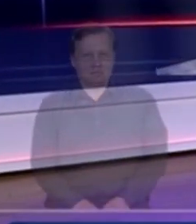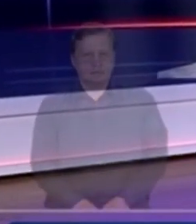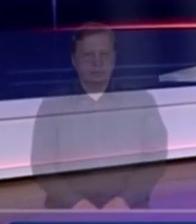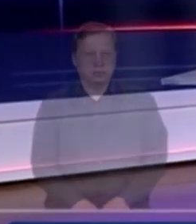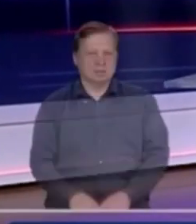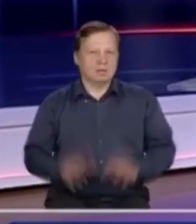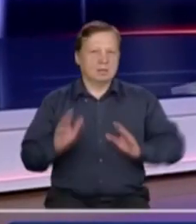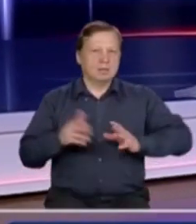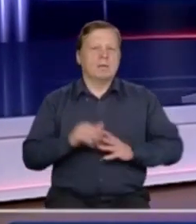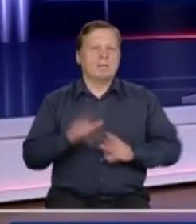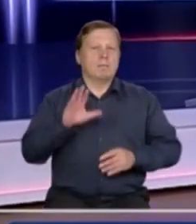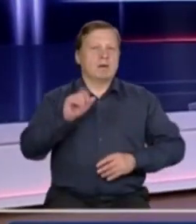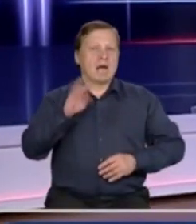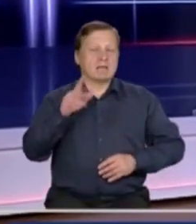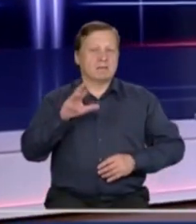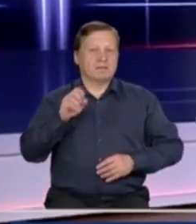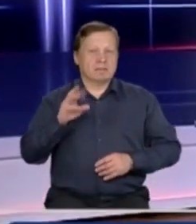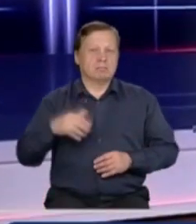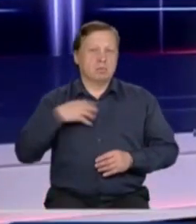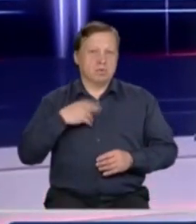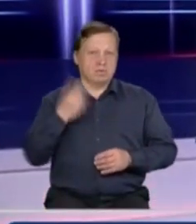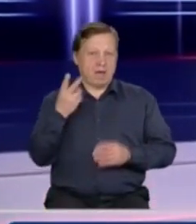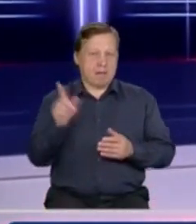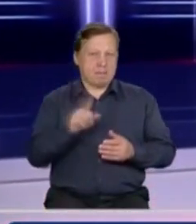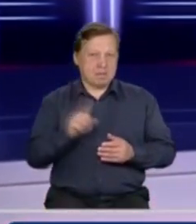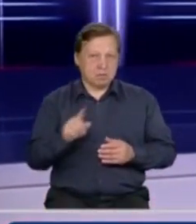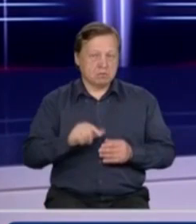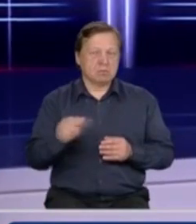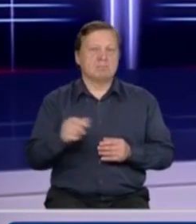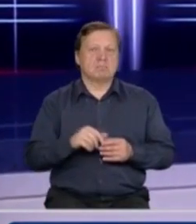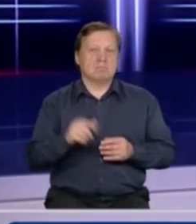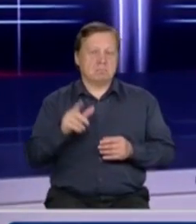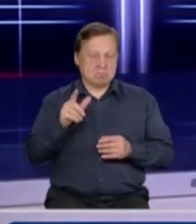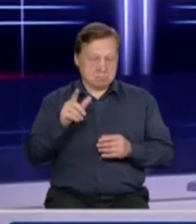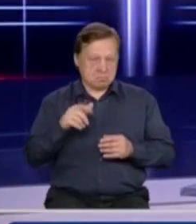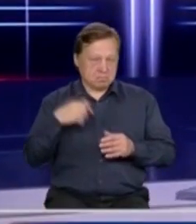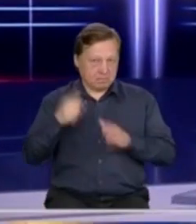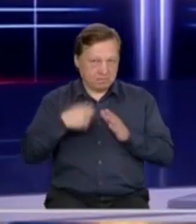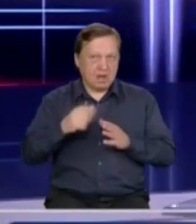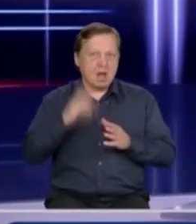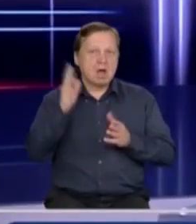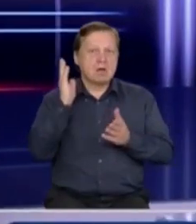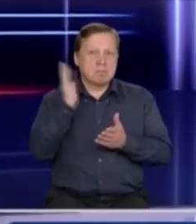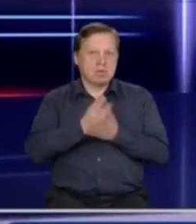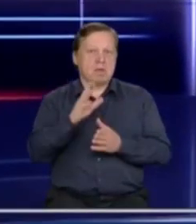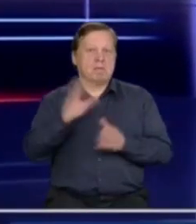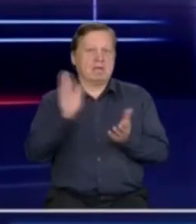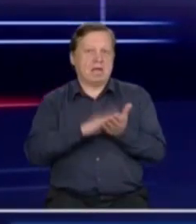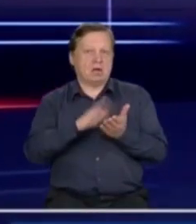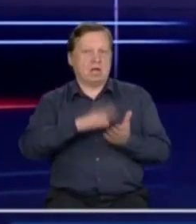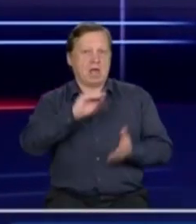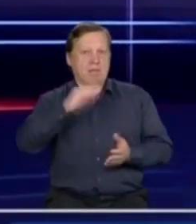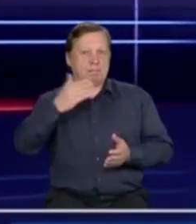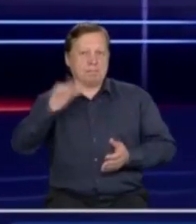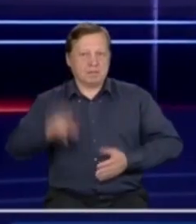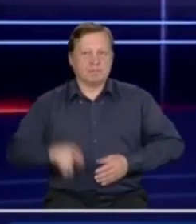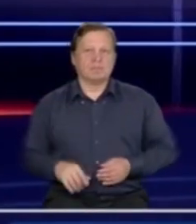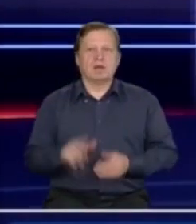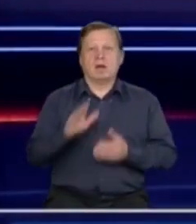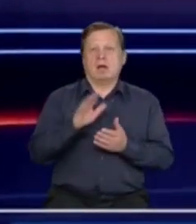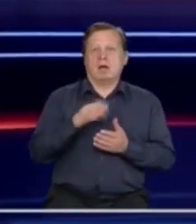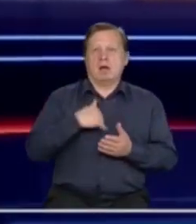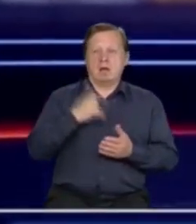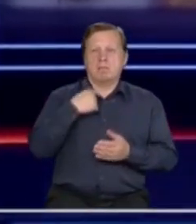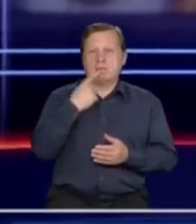Bradowi Pittowi wystarczyły 2 minuty gry, żeby dostać nominację do nagrody Emmy, o czym za chwilę powiemy. A ja mam nadzieję, że w 15 minut poprawię